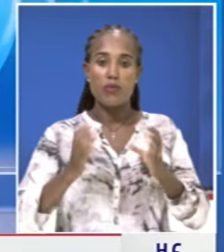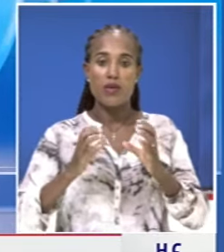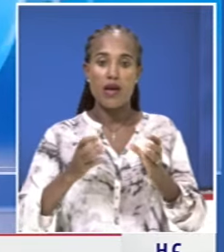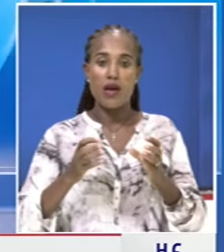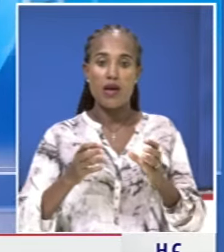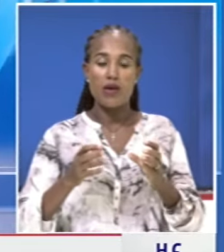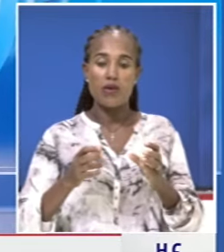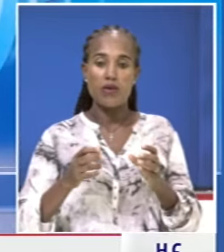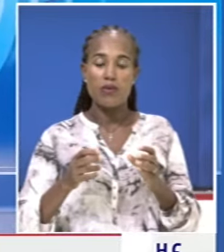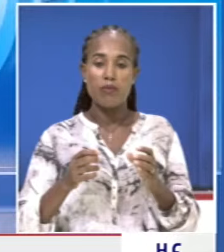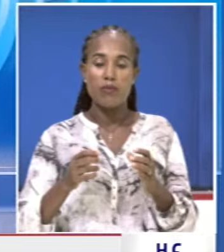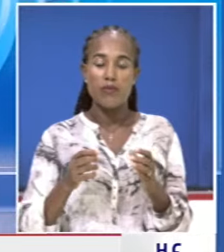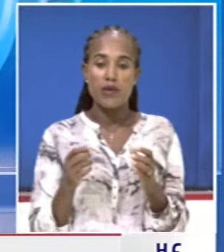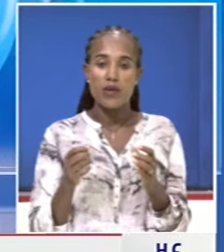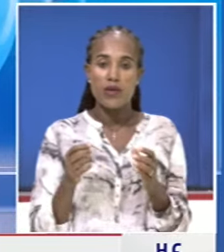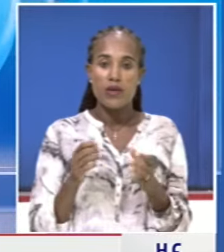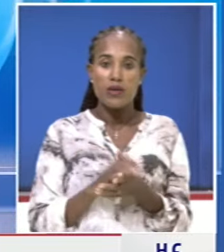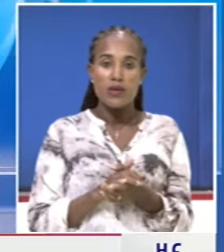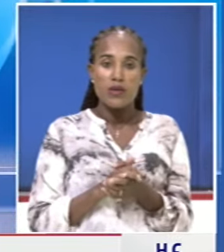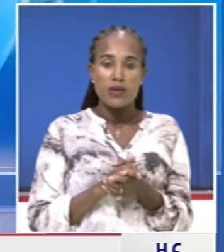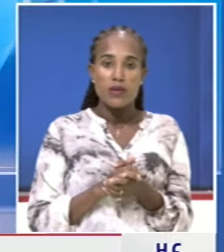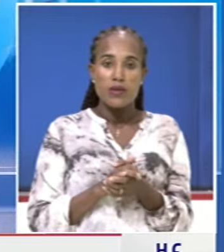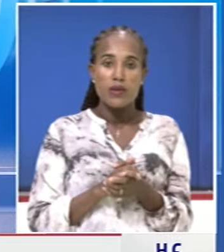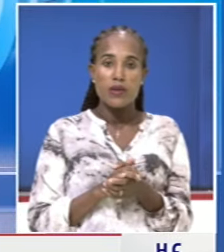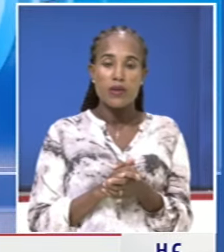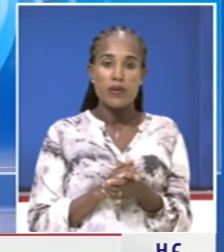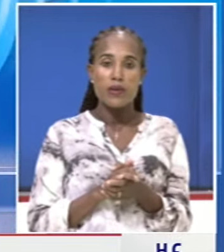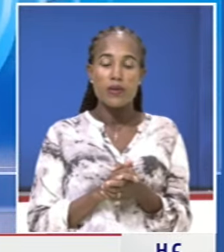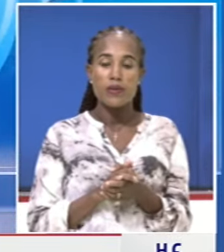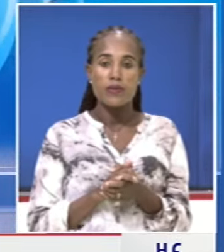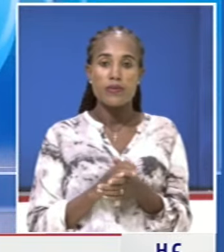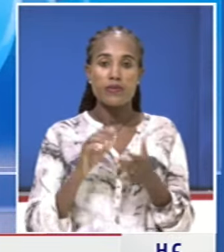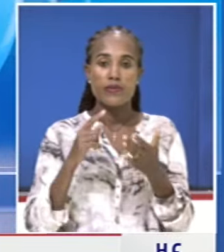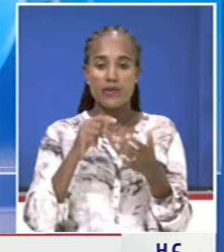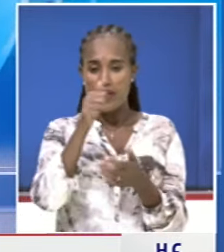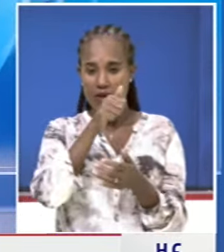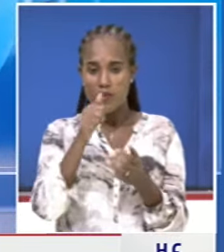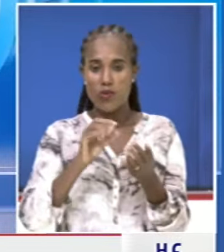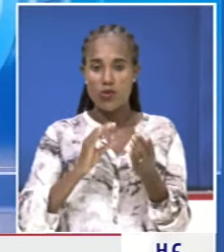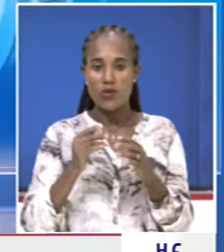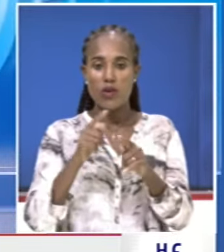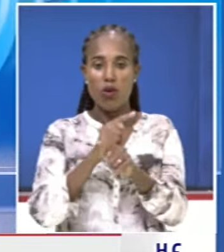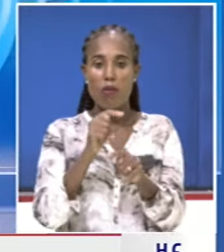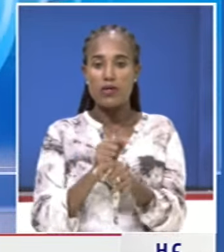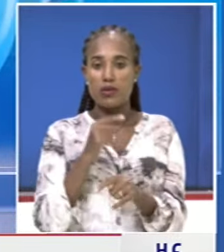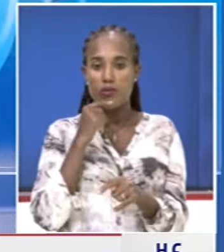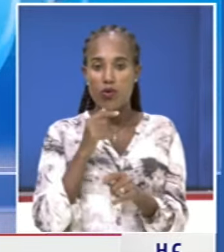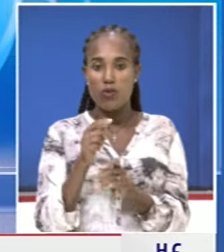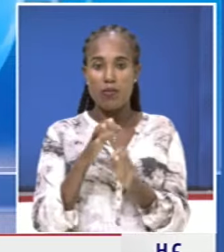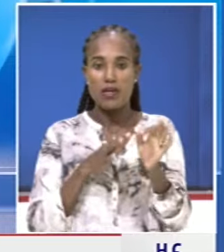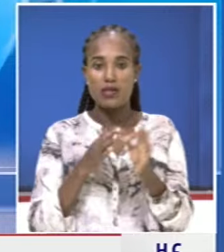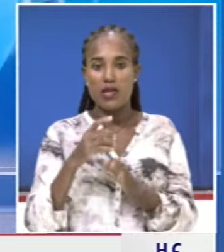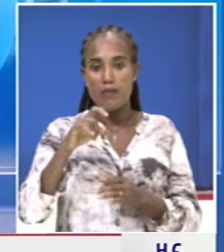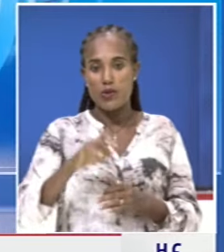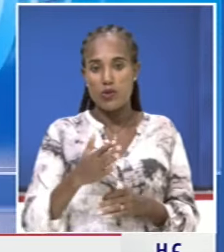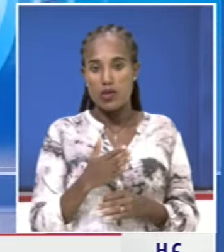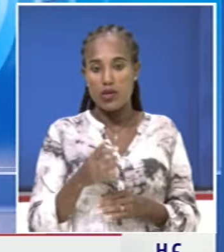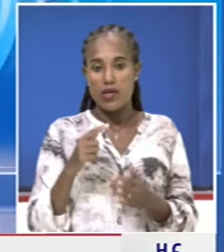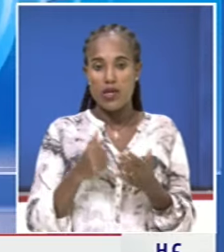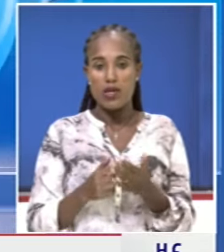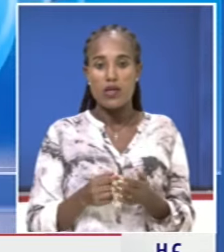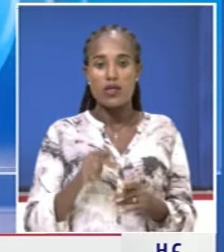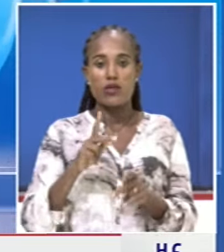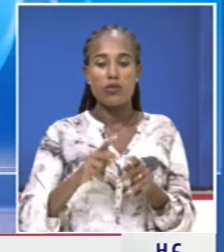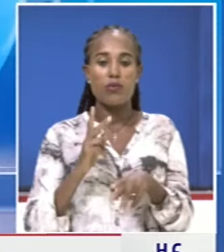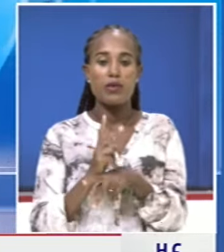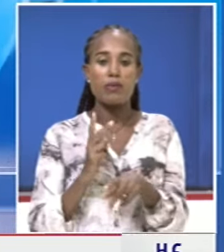ፕላትፎርም ሜንስትሪም ሚዲያ ላይሆን ይችላል። ባይ ኤኒ ሚንስ ግን አቋማችን ነው ብሎ መገለጽ ያለባቸውን ነገር እሱ ህዝቡ